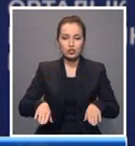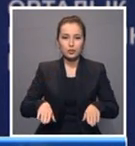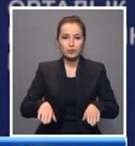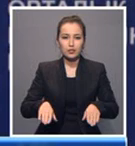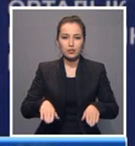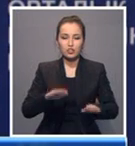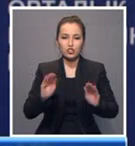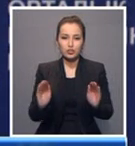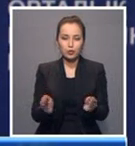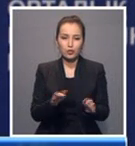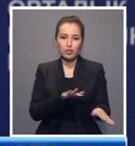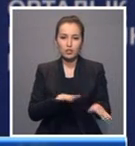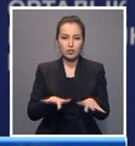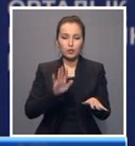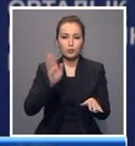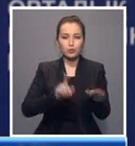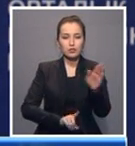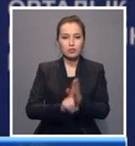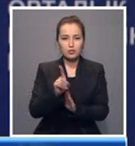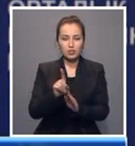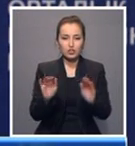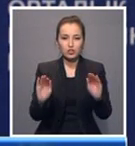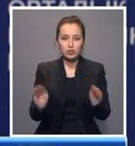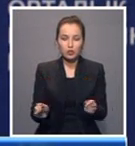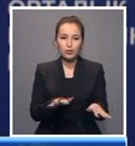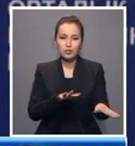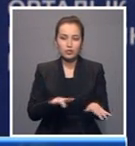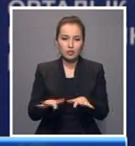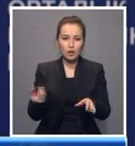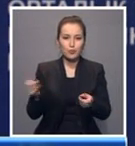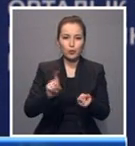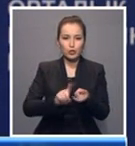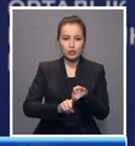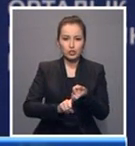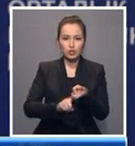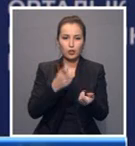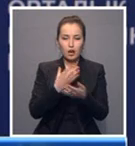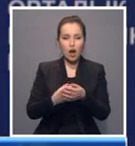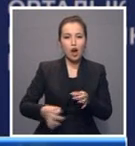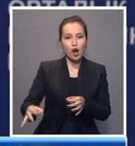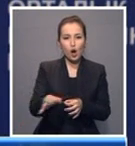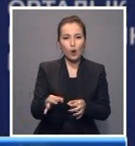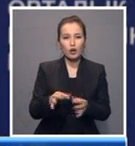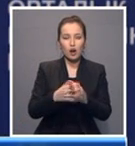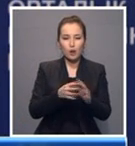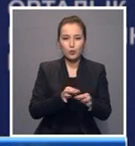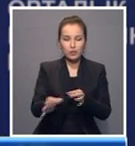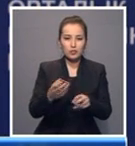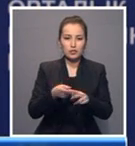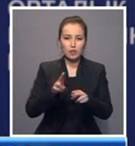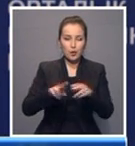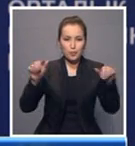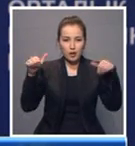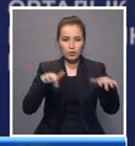шектеу шаралары енгізіледі. Шектеу шаралары бойынша аталған ауылдық өкімде немесе елді мекенде жаңады мал